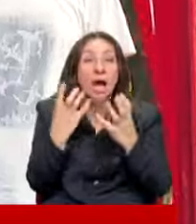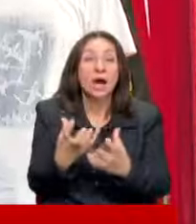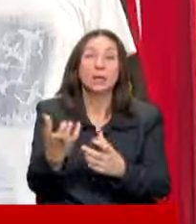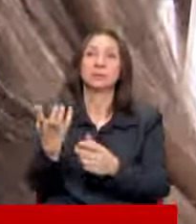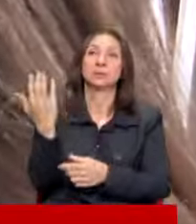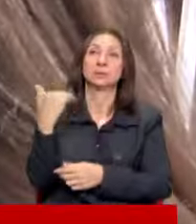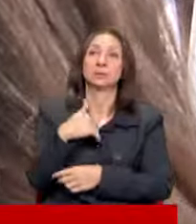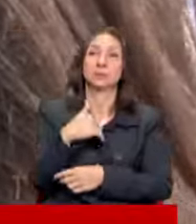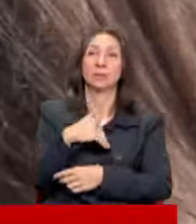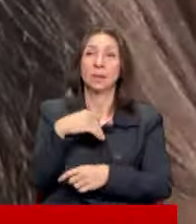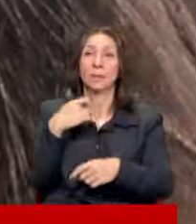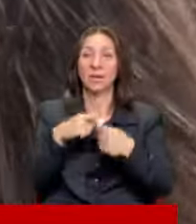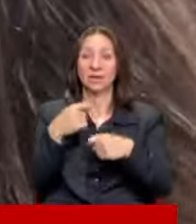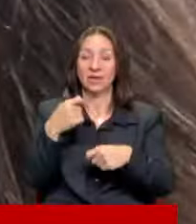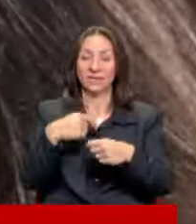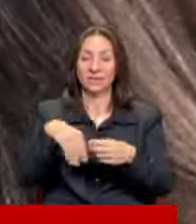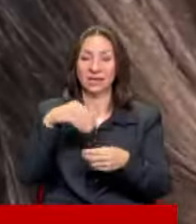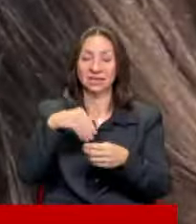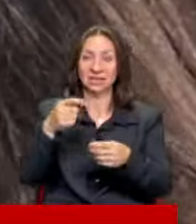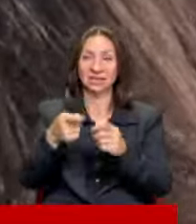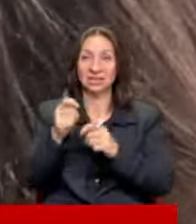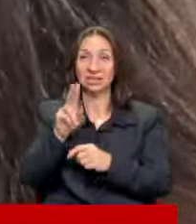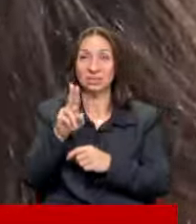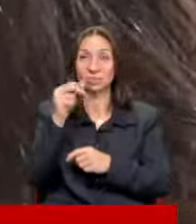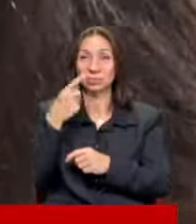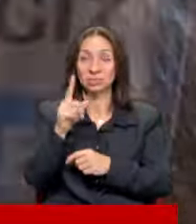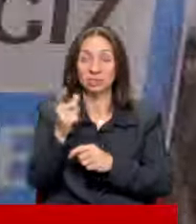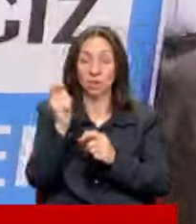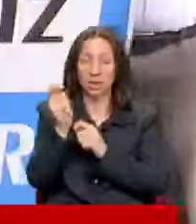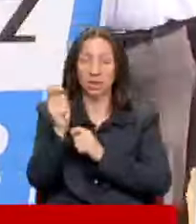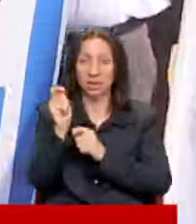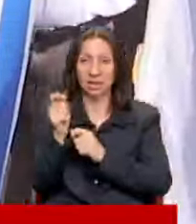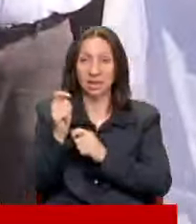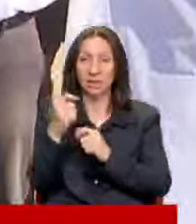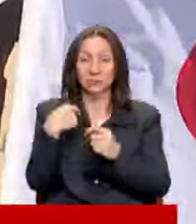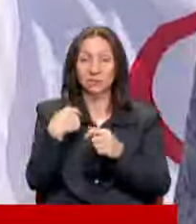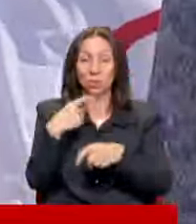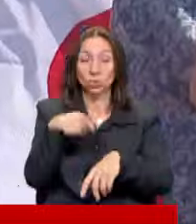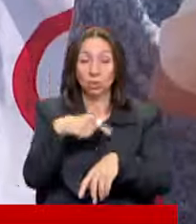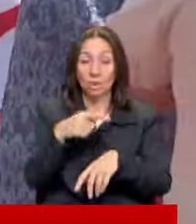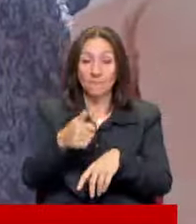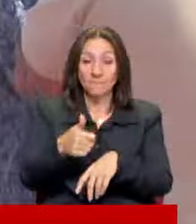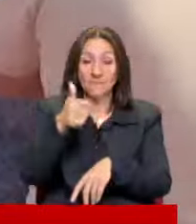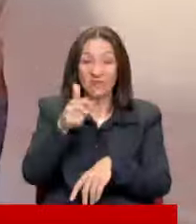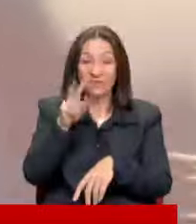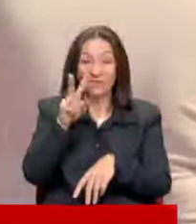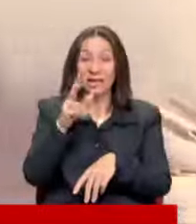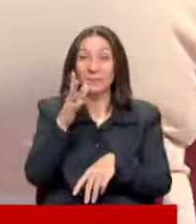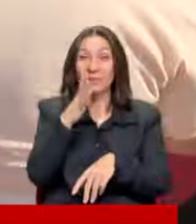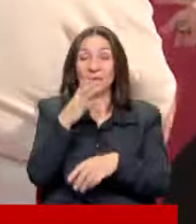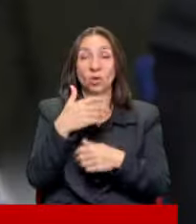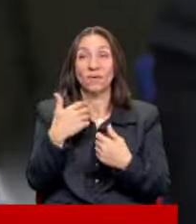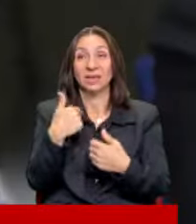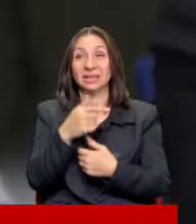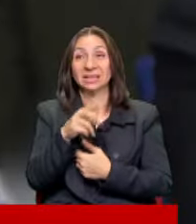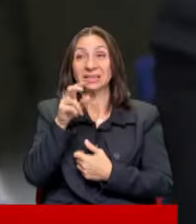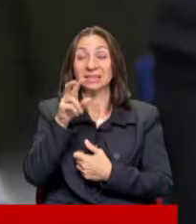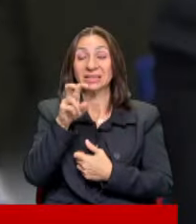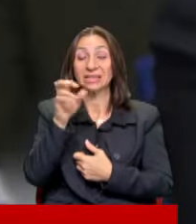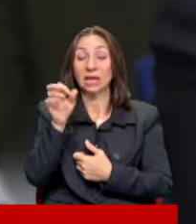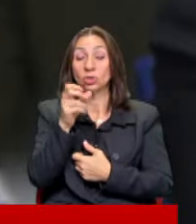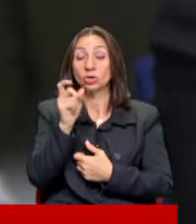başa kaldı bankadan faizden çektiğimiz için 7.000 lira olarak ödedik Biz dönemin bakanına Vedat bilgine Güvendik 8 Eylül